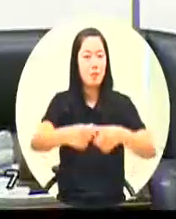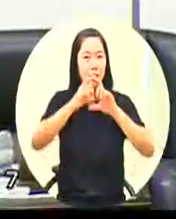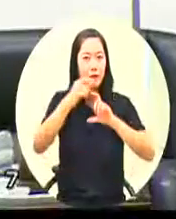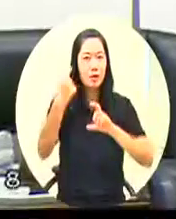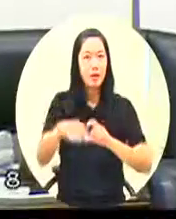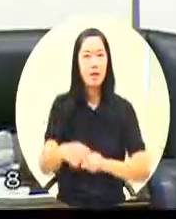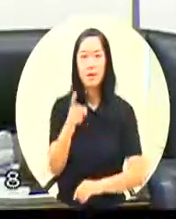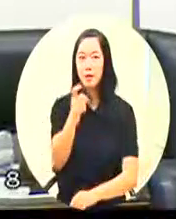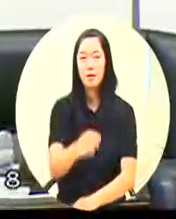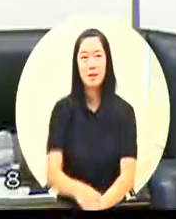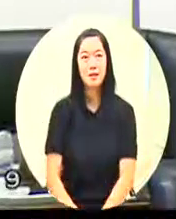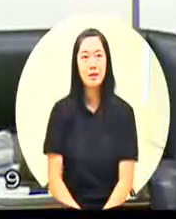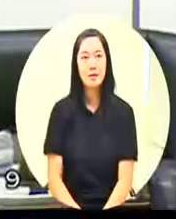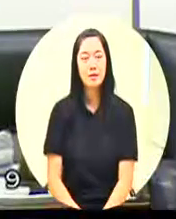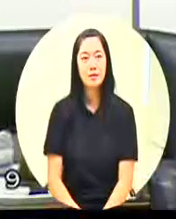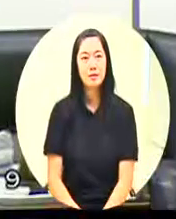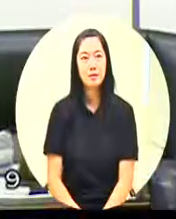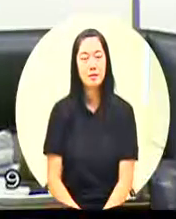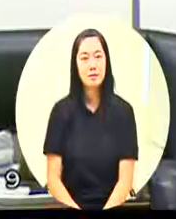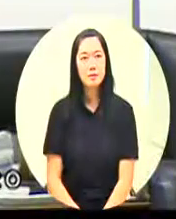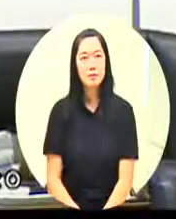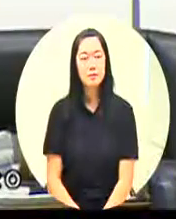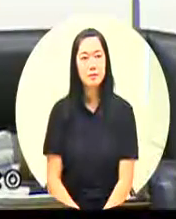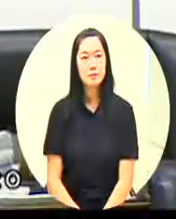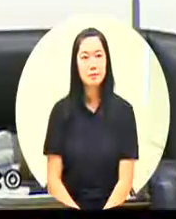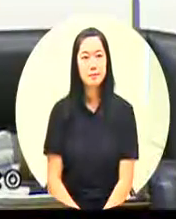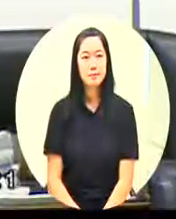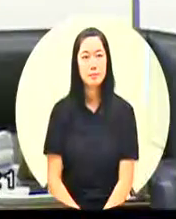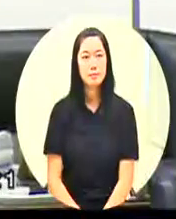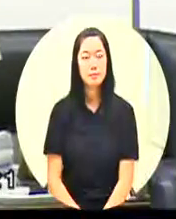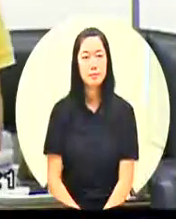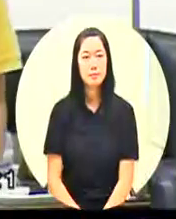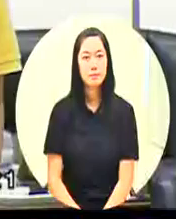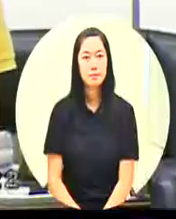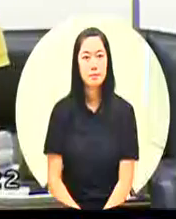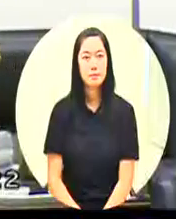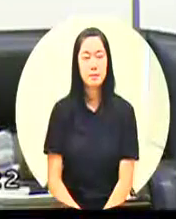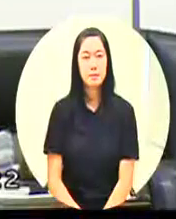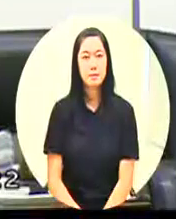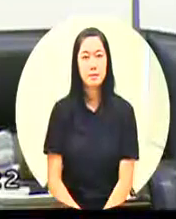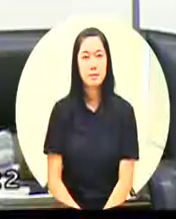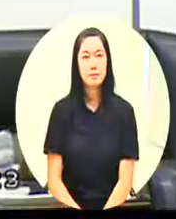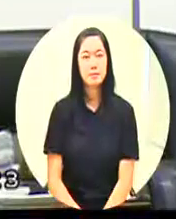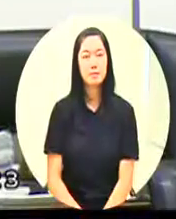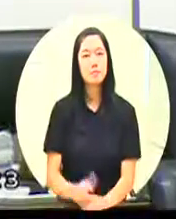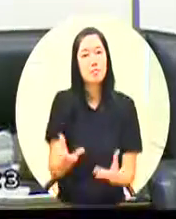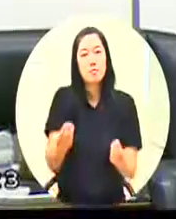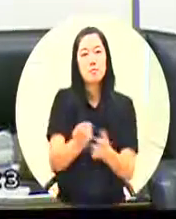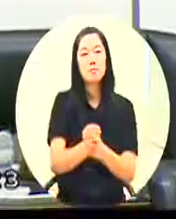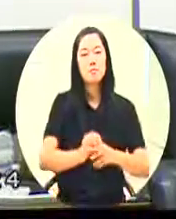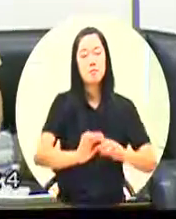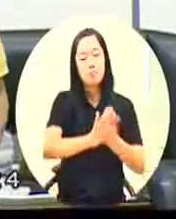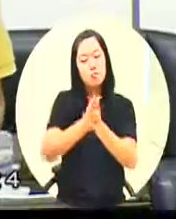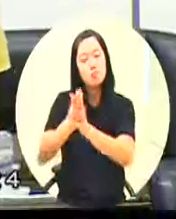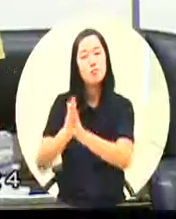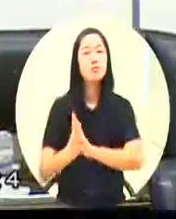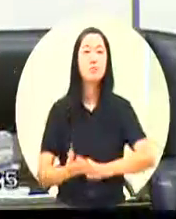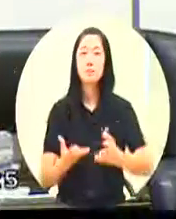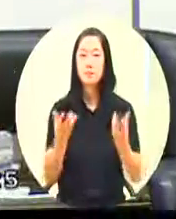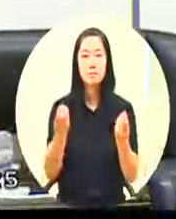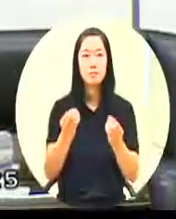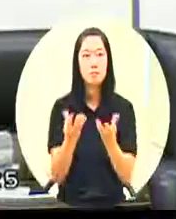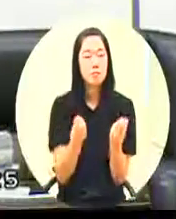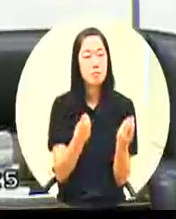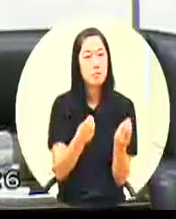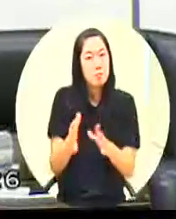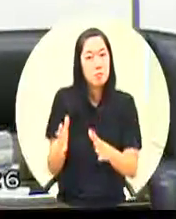有办法，哦，所以要变化哈、哦，无所谓啦，该变化就变化哈、哦，好，继， 好，